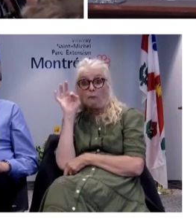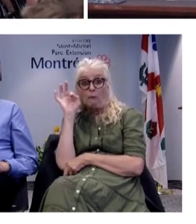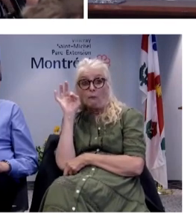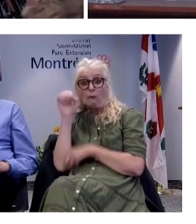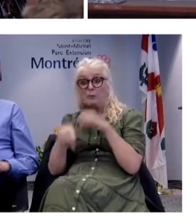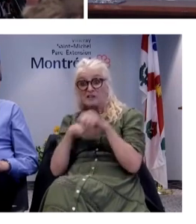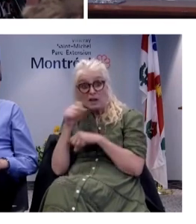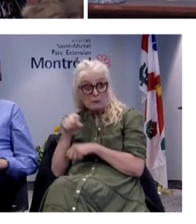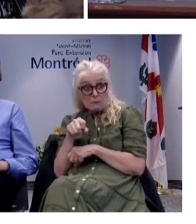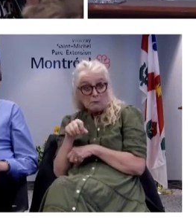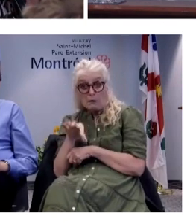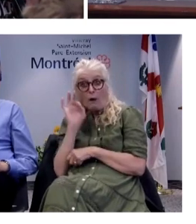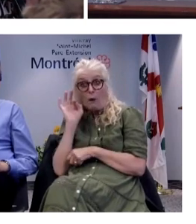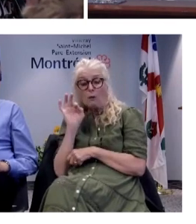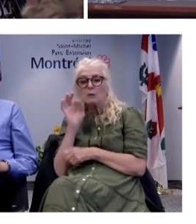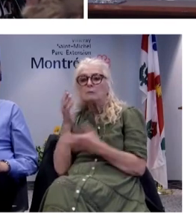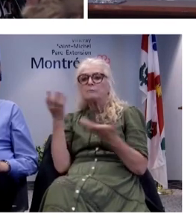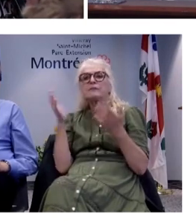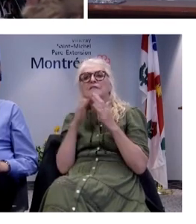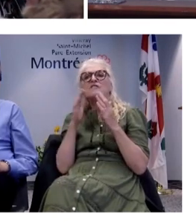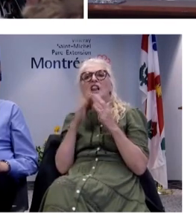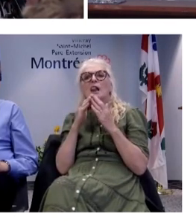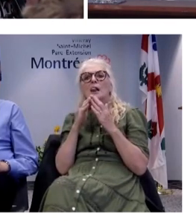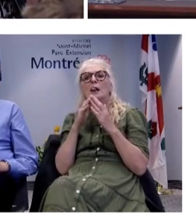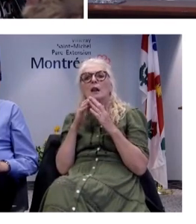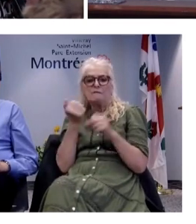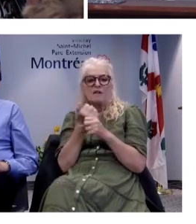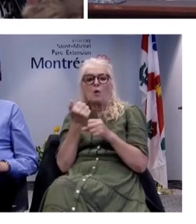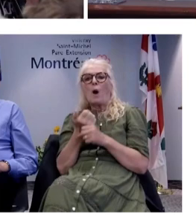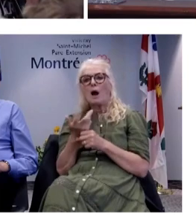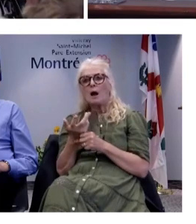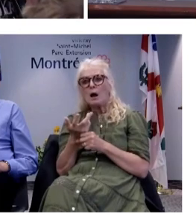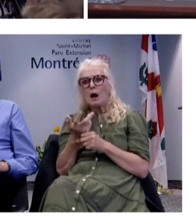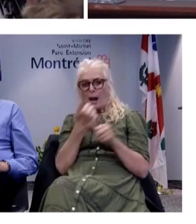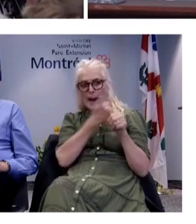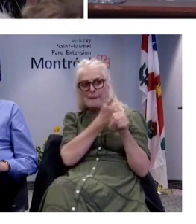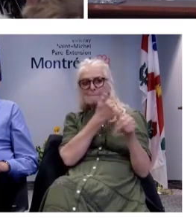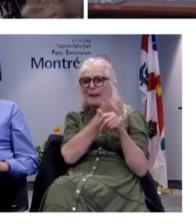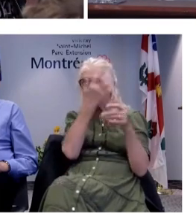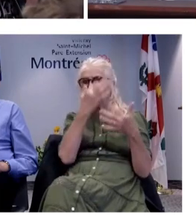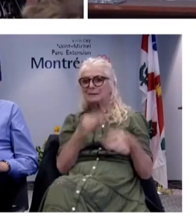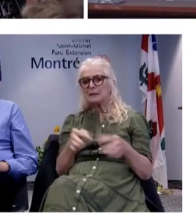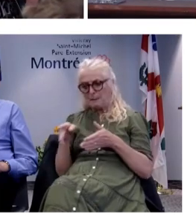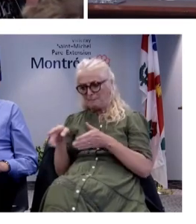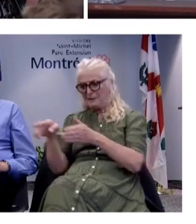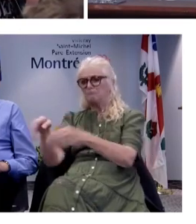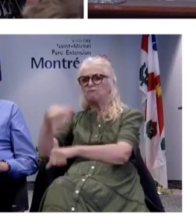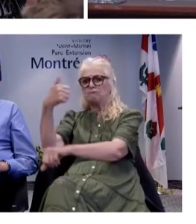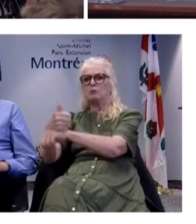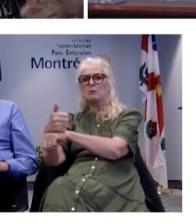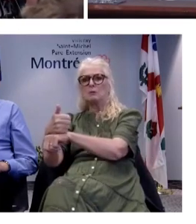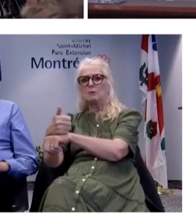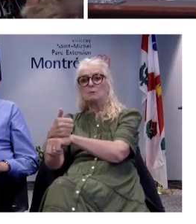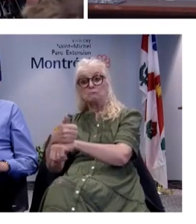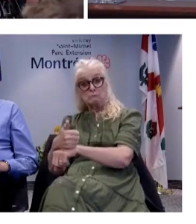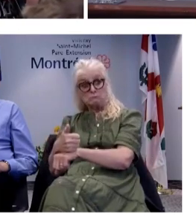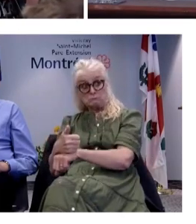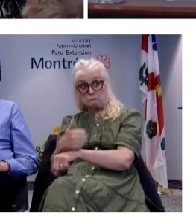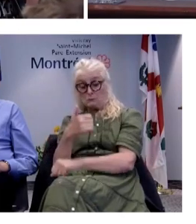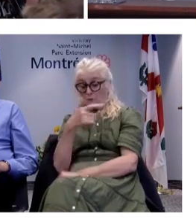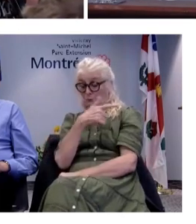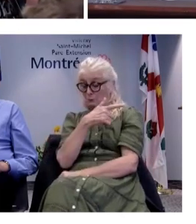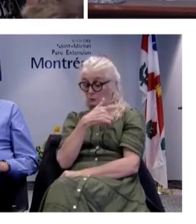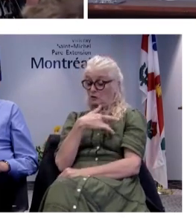qu'est-ce que la ville va faire parce que le prix la responsabilité de mettre des pestylables moi je pense que la ville possède aussi la